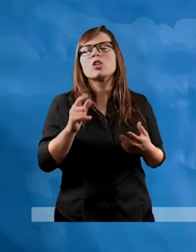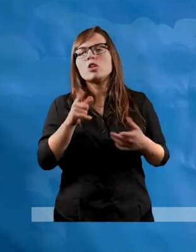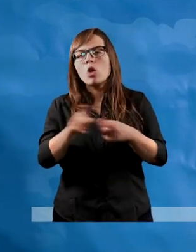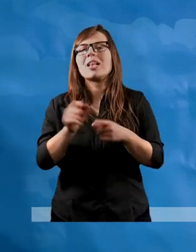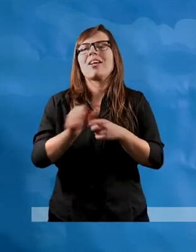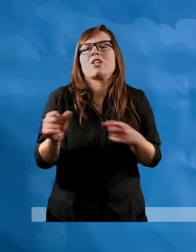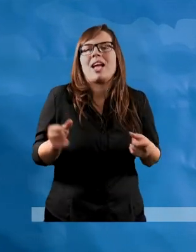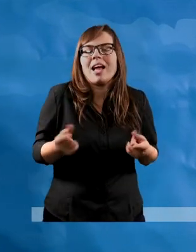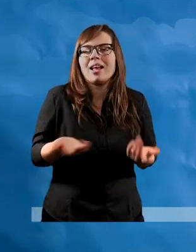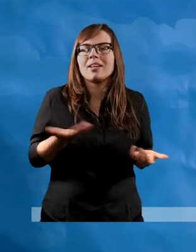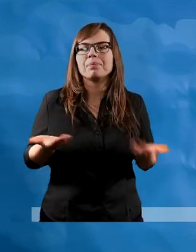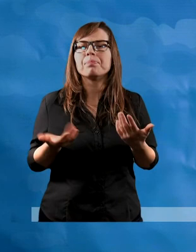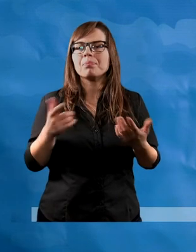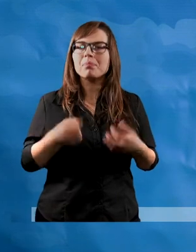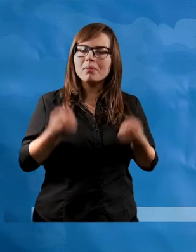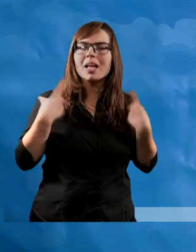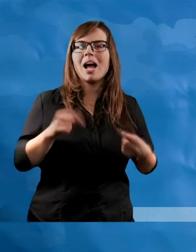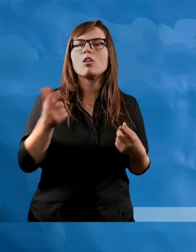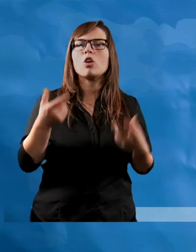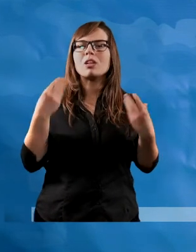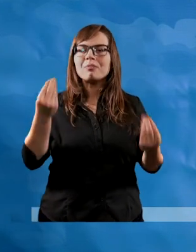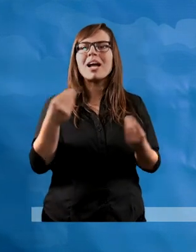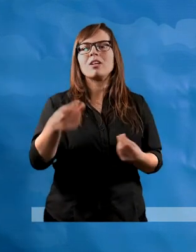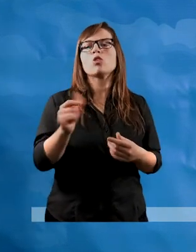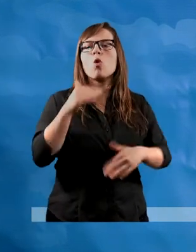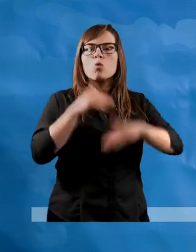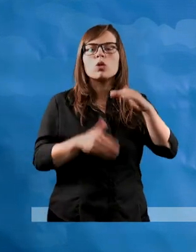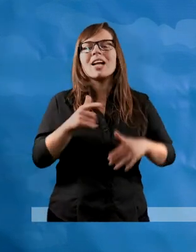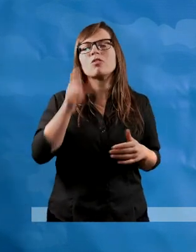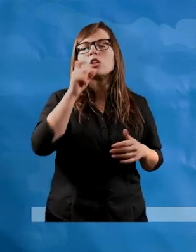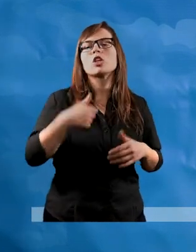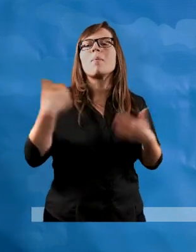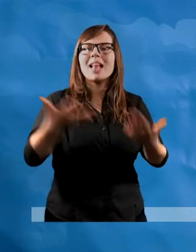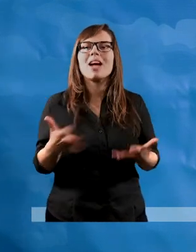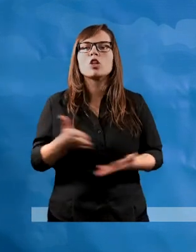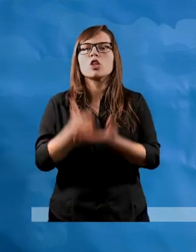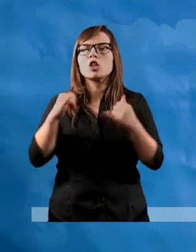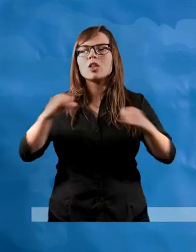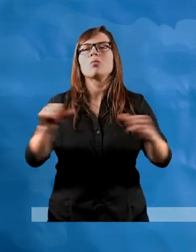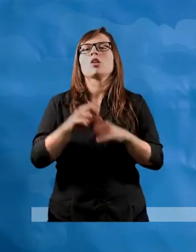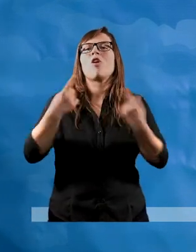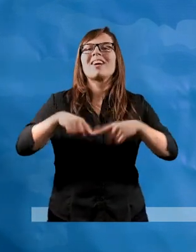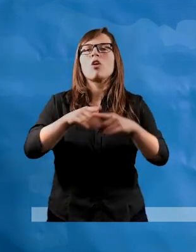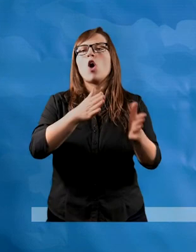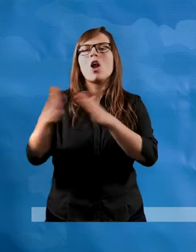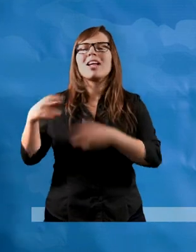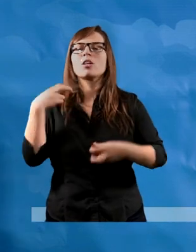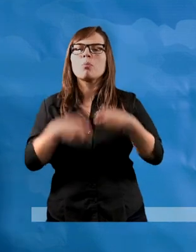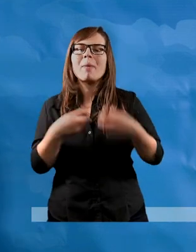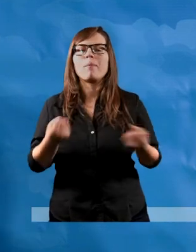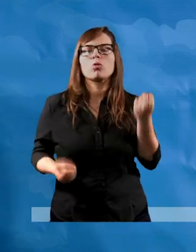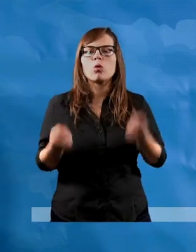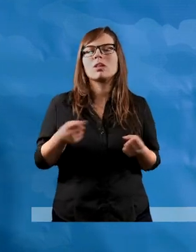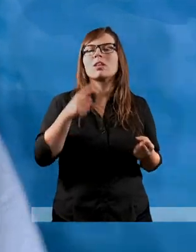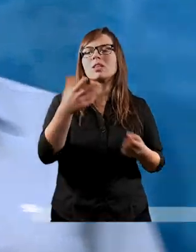to też jest nagle po prostu tego kogoś uszczęśliwia i daje mu siłę do pokonywania kolejnych trudności. Ja dużo